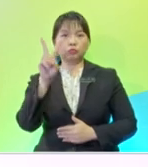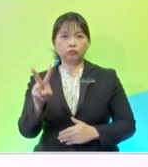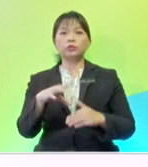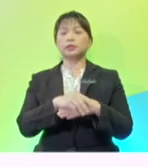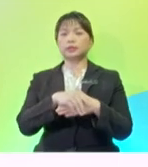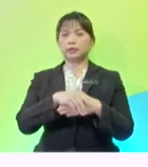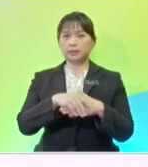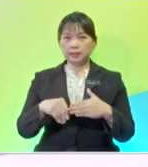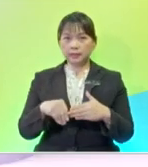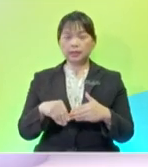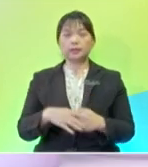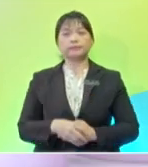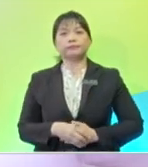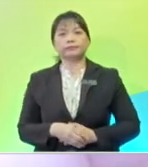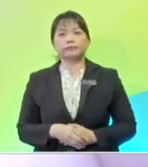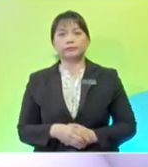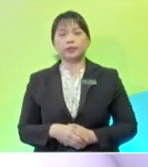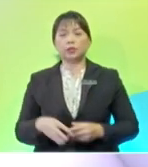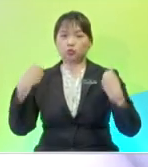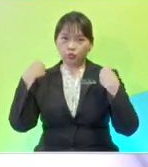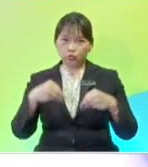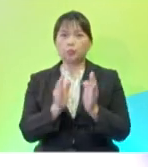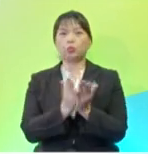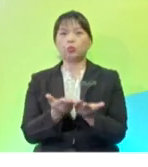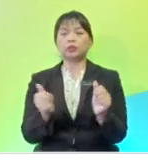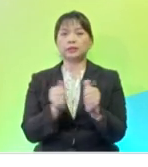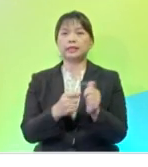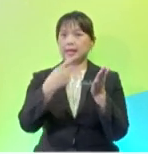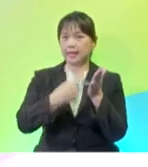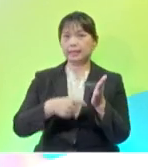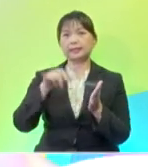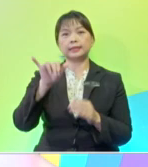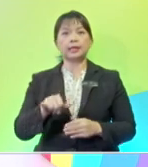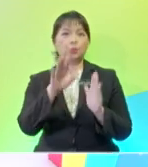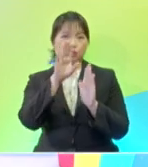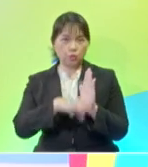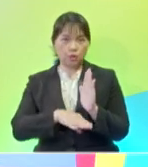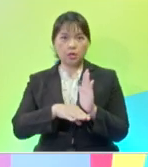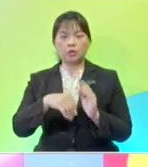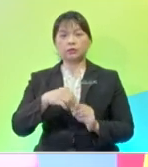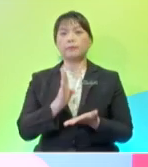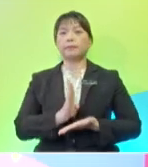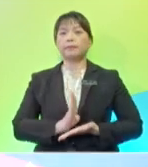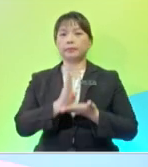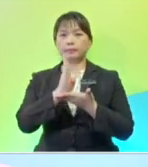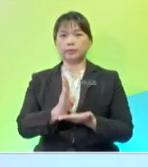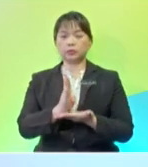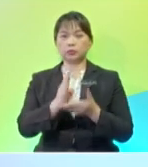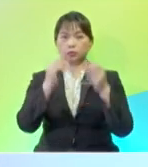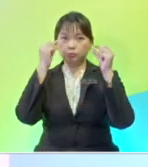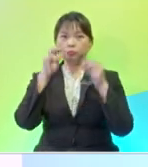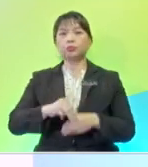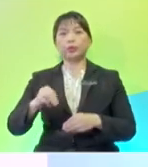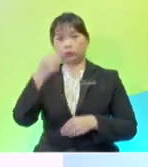menjual buku-buku dengan harga yang murah sebenarnya membantu murid-murid ini untuk mendapatkan murid muda